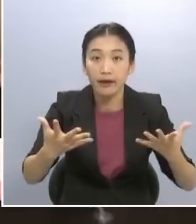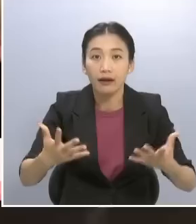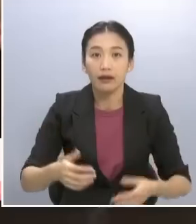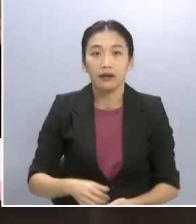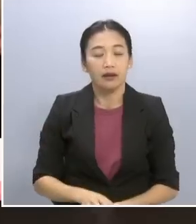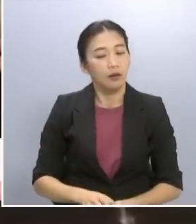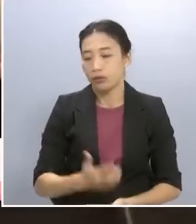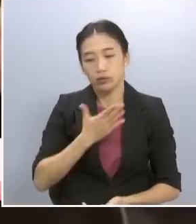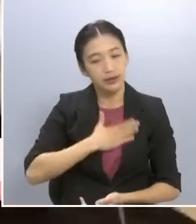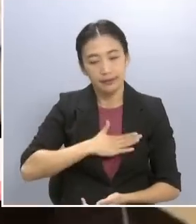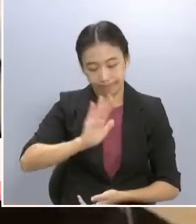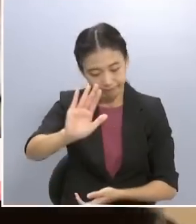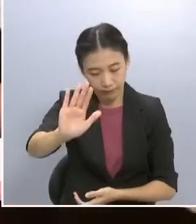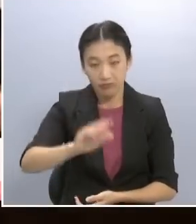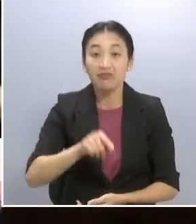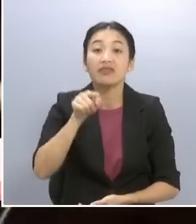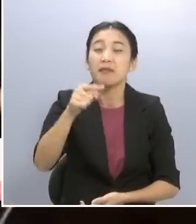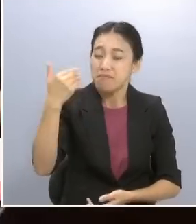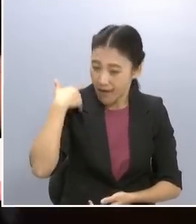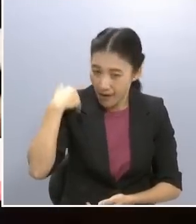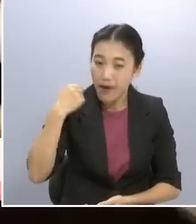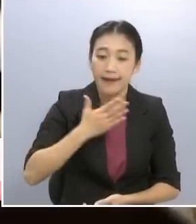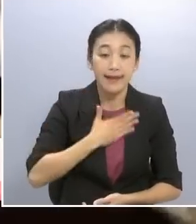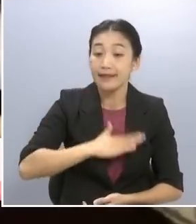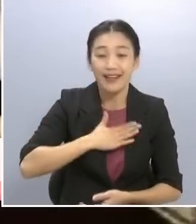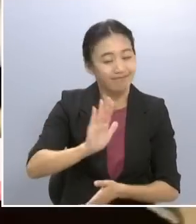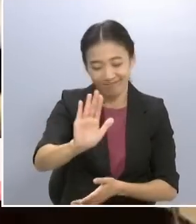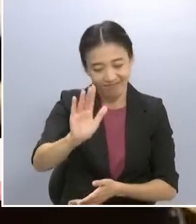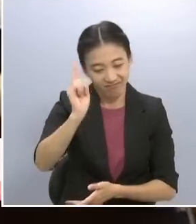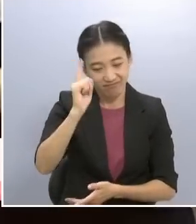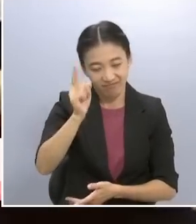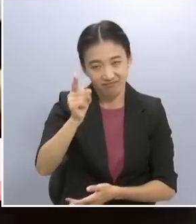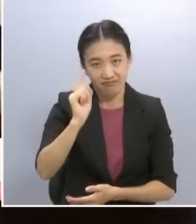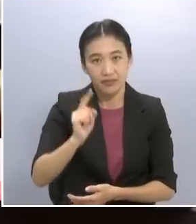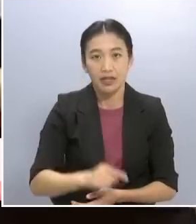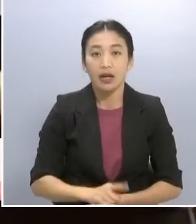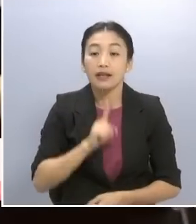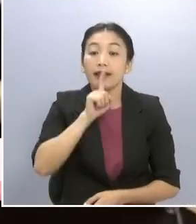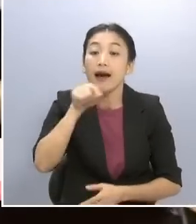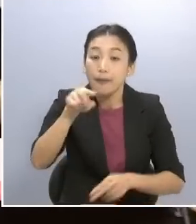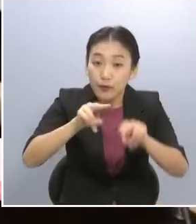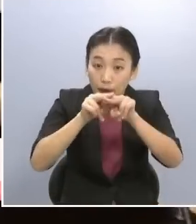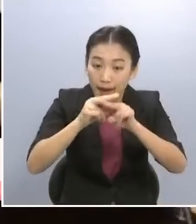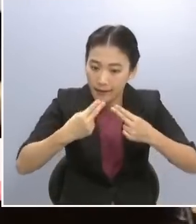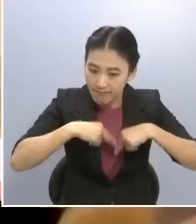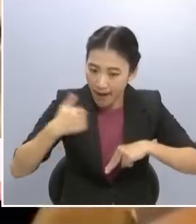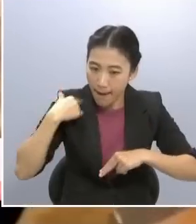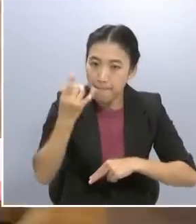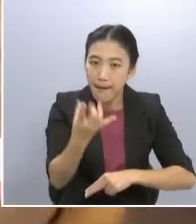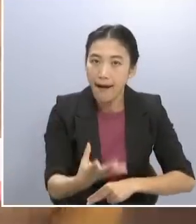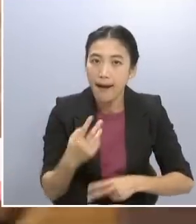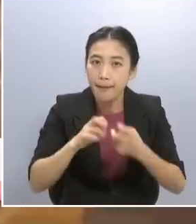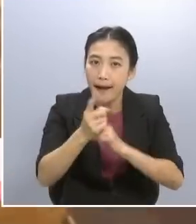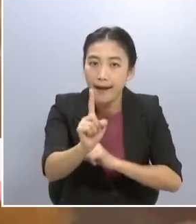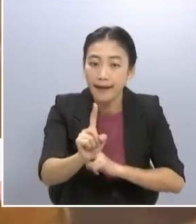ไรล่ะคุณมีแน่นอนคุณมีแน่นอนถามใจคุณเธอว่าคุณมีหรือเปล่านี่บรรด